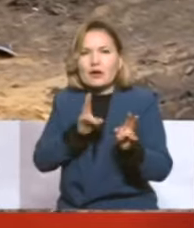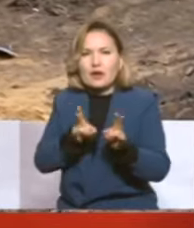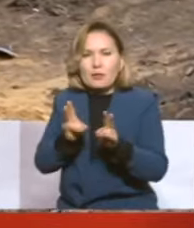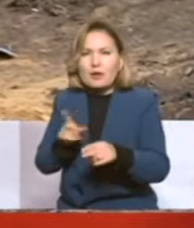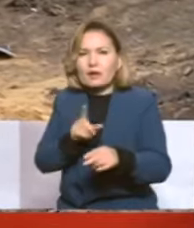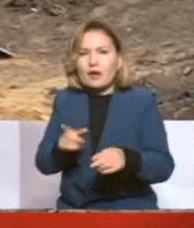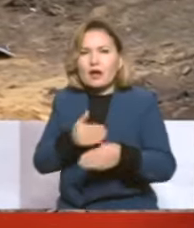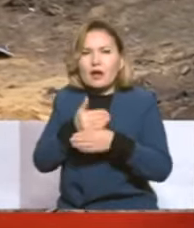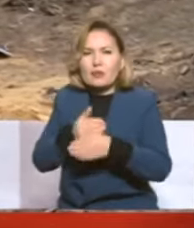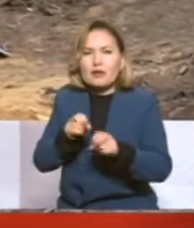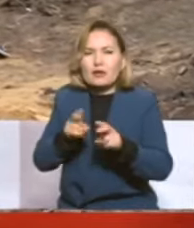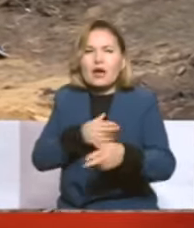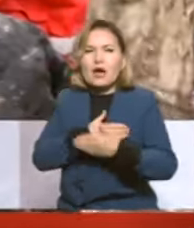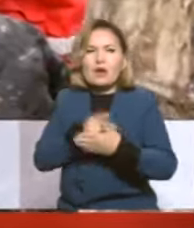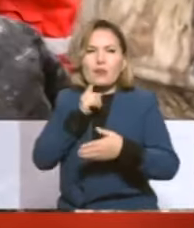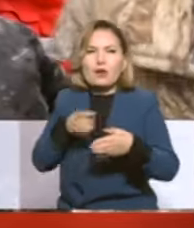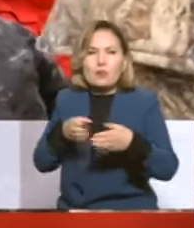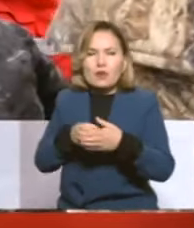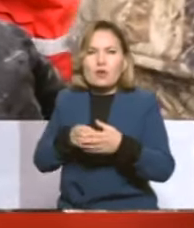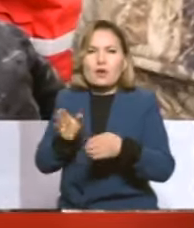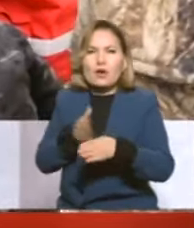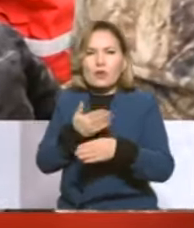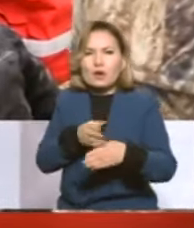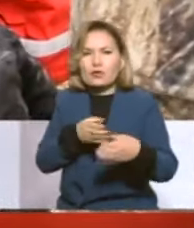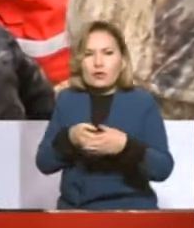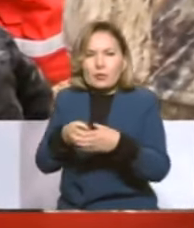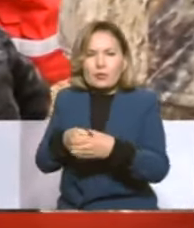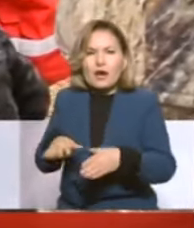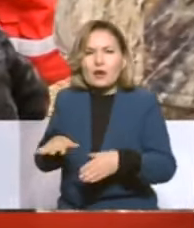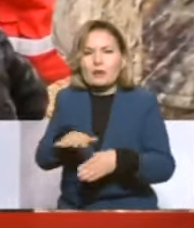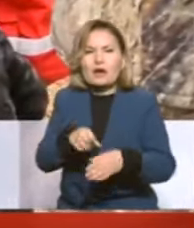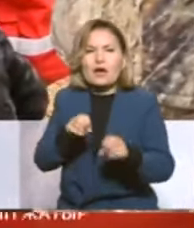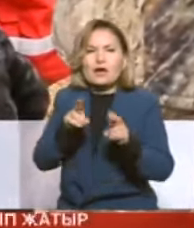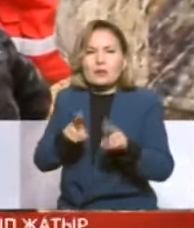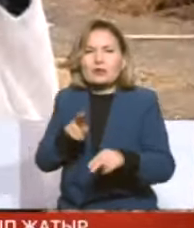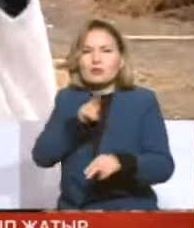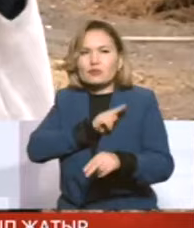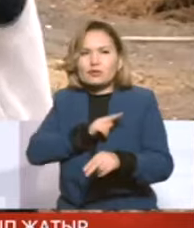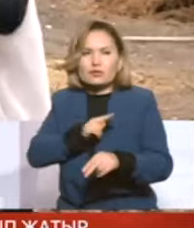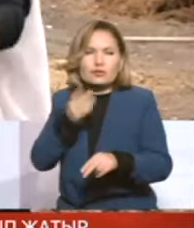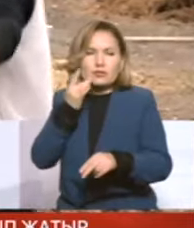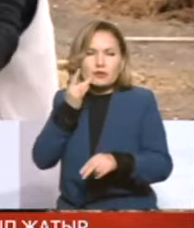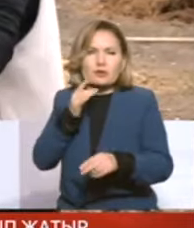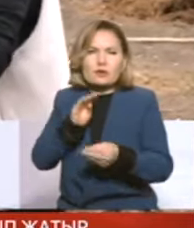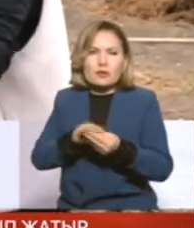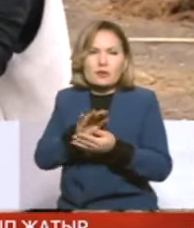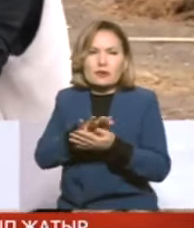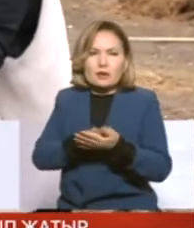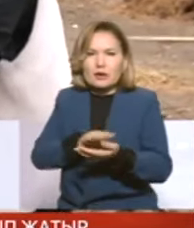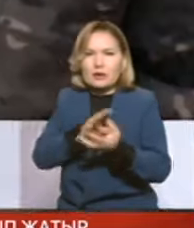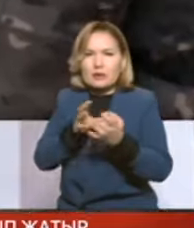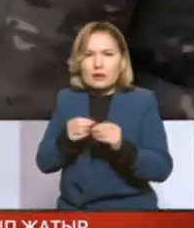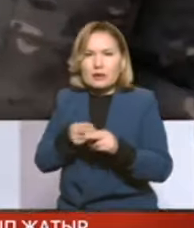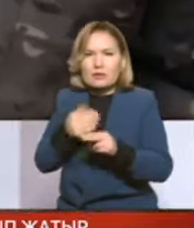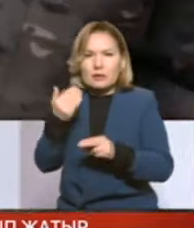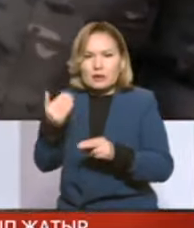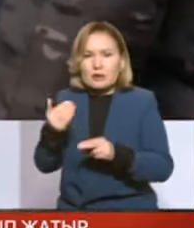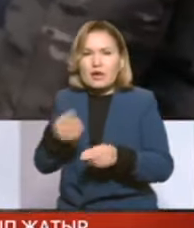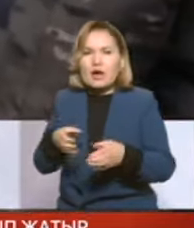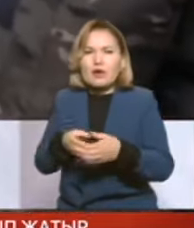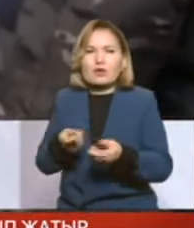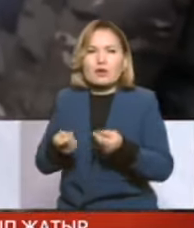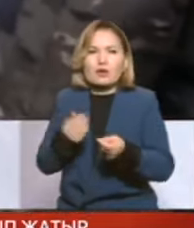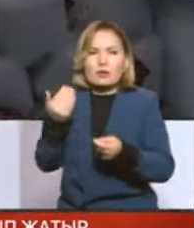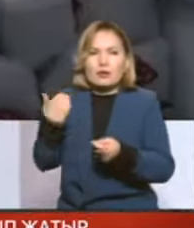көмек көрсету мақсатында волонтерлерді бөлу және үйлестіру үшін аймақтың штаб жұмыс істеп тұр, деді Азаматтық қоғам істері